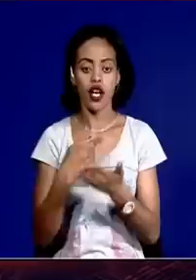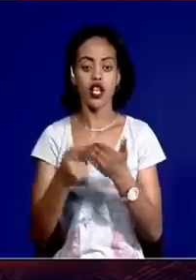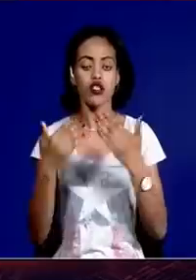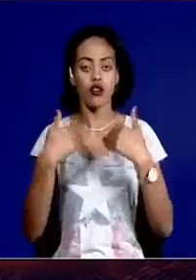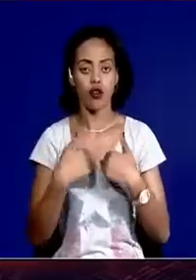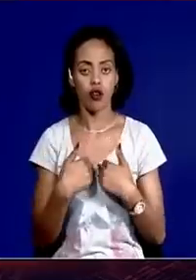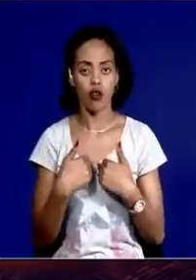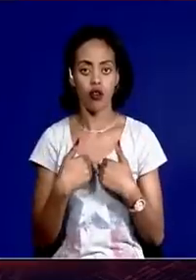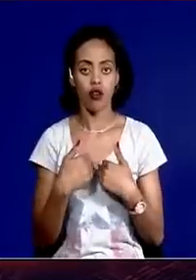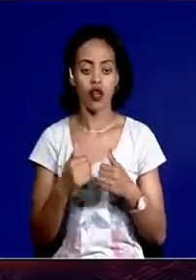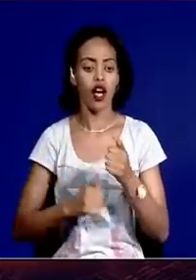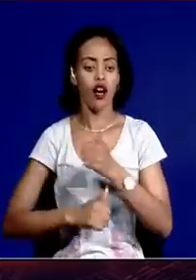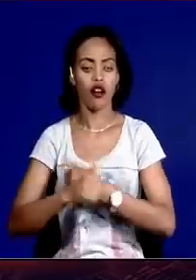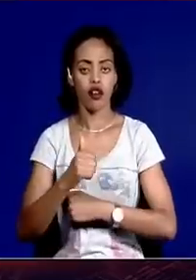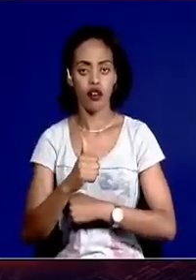نتزلو حرقة